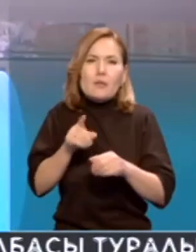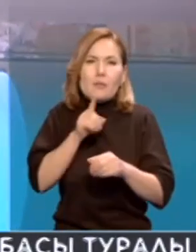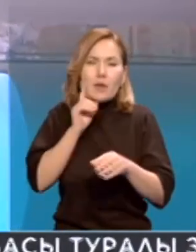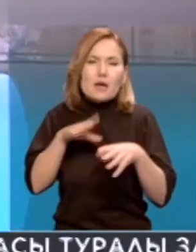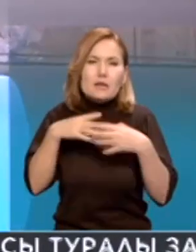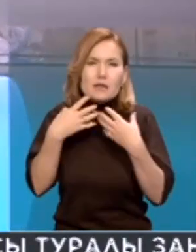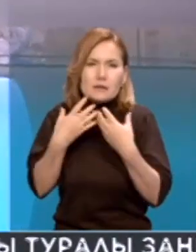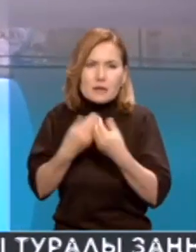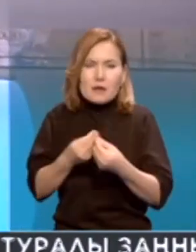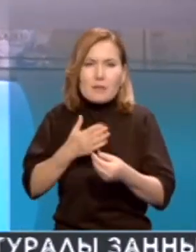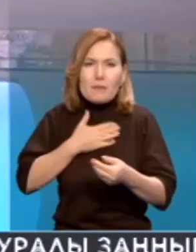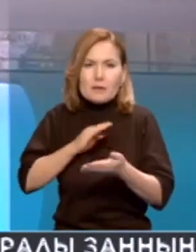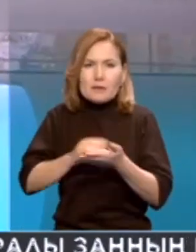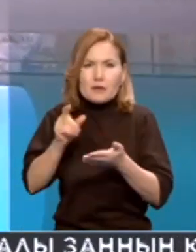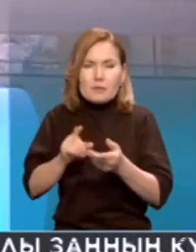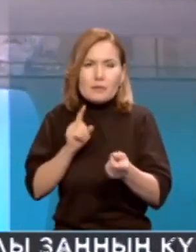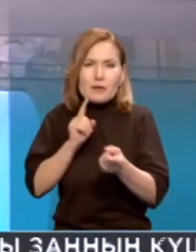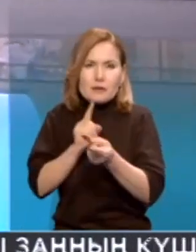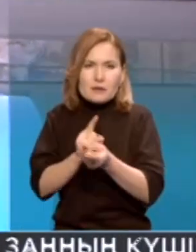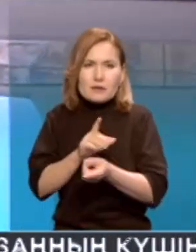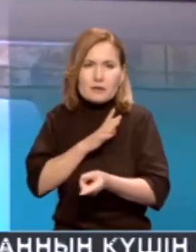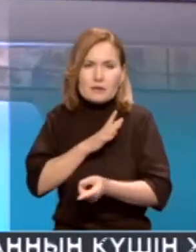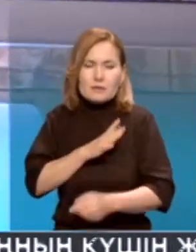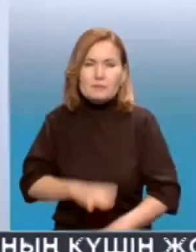тілшіміз Жақсыбек Кемал кездесіп қайтты.